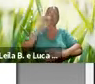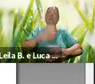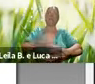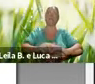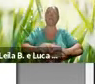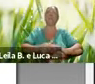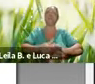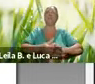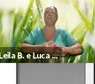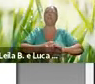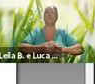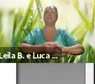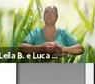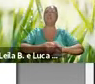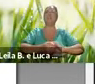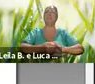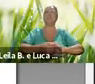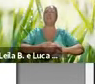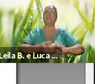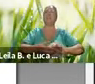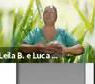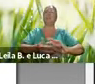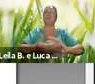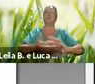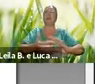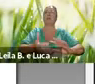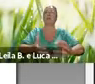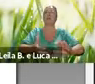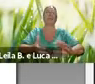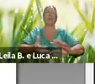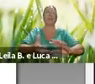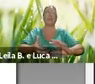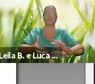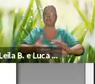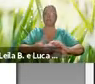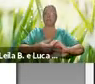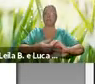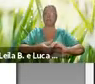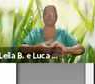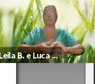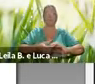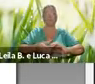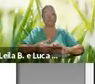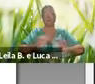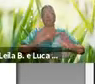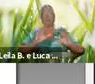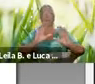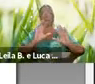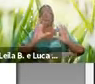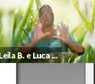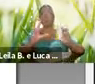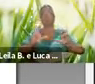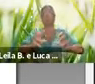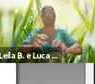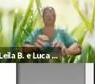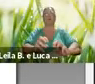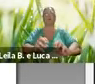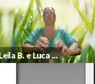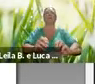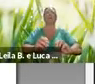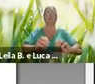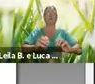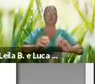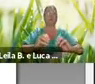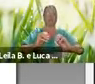dal cervello e dalla bocca di Silvia sotto forma di parola e raggi luminosi. Então, vuol dire, quello che lui